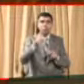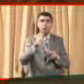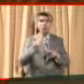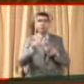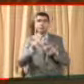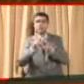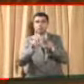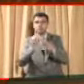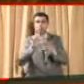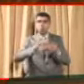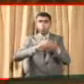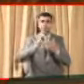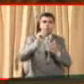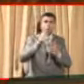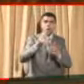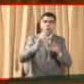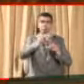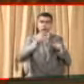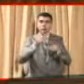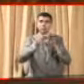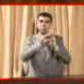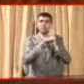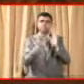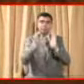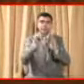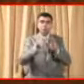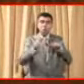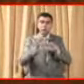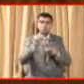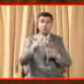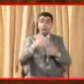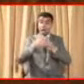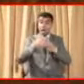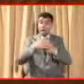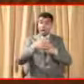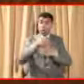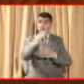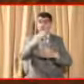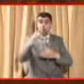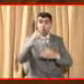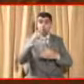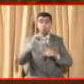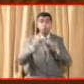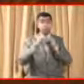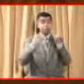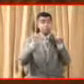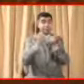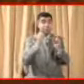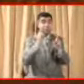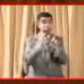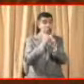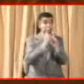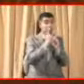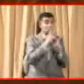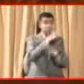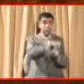منتظمه كتشتغل مع مره في الشهر، ولكن ملي كيقرب شهر رمضان كتولي الاجتماعات ديال هذه اللجنه ديال تمويل